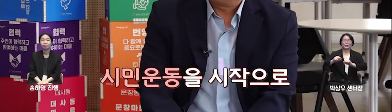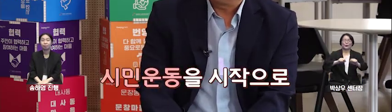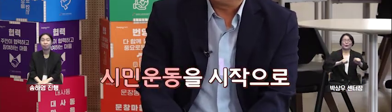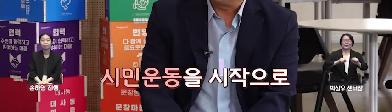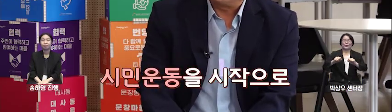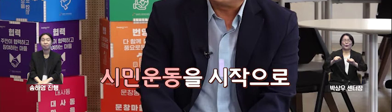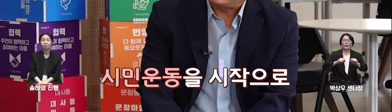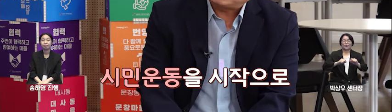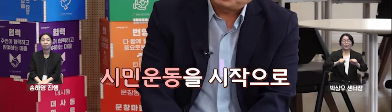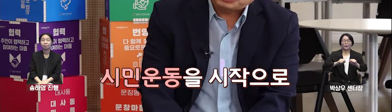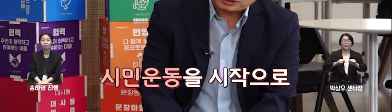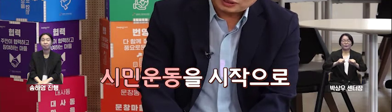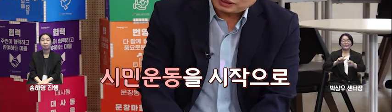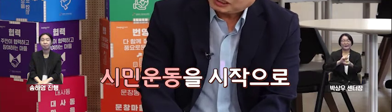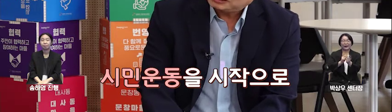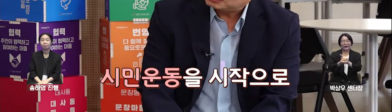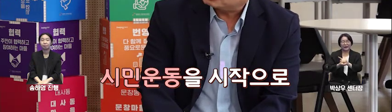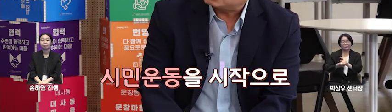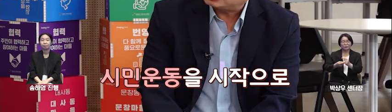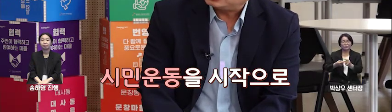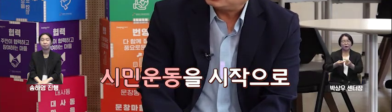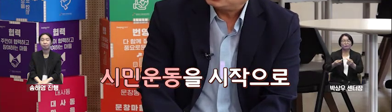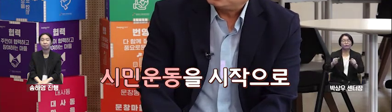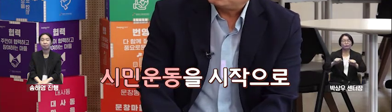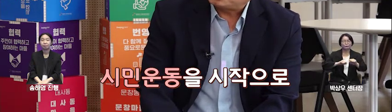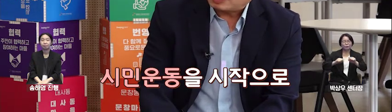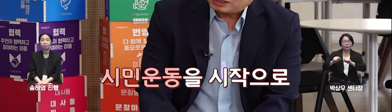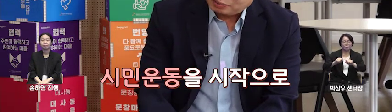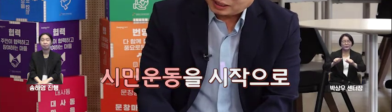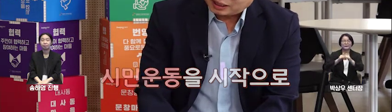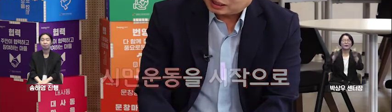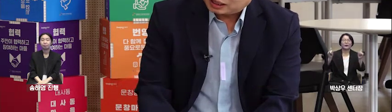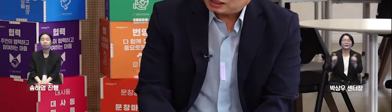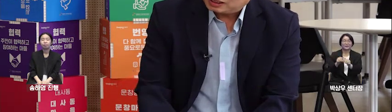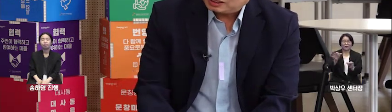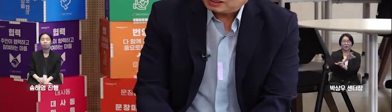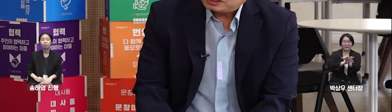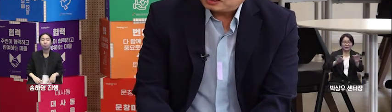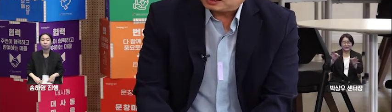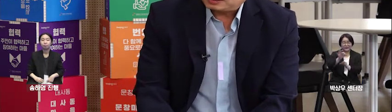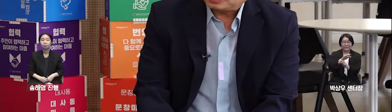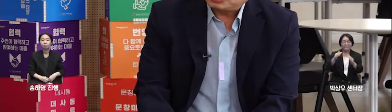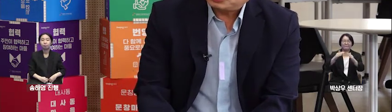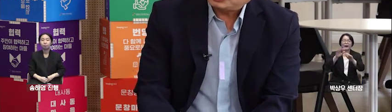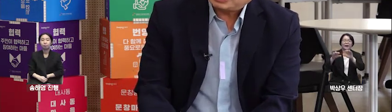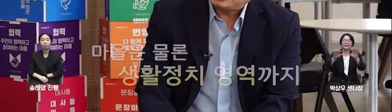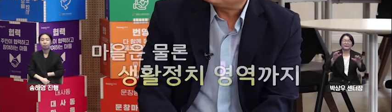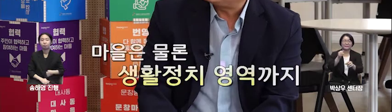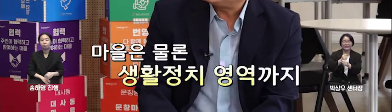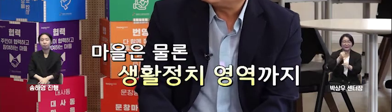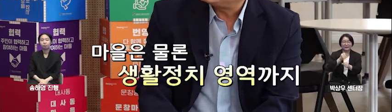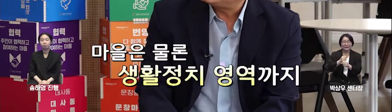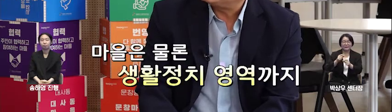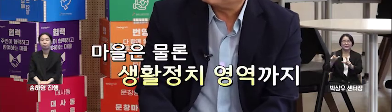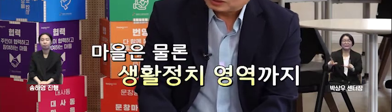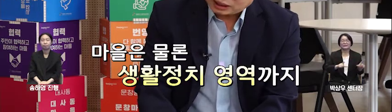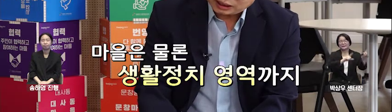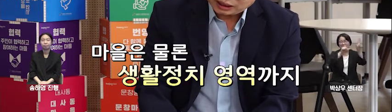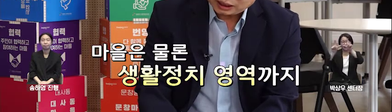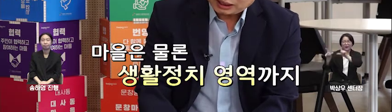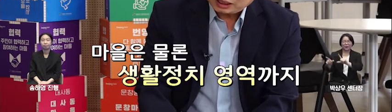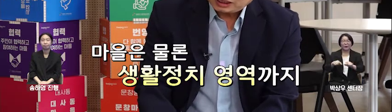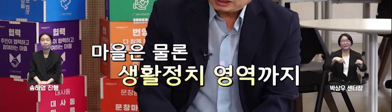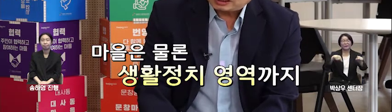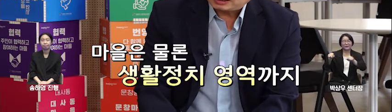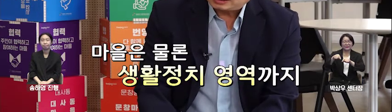시민운동부터 그 또 대한운동의 어떤 사회적 경제, 또 마을 만들기, 예, 그리고 또 생활정치